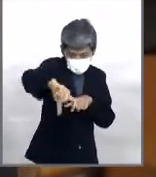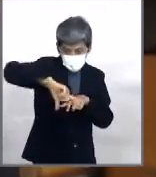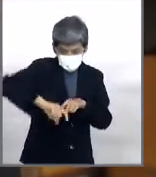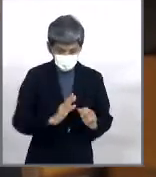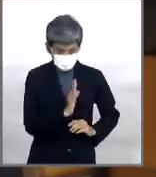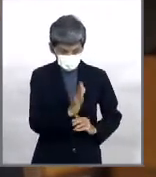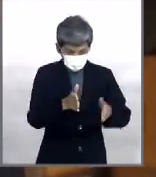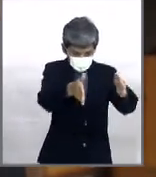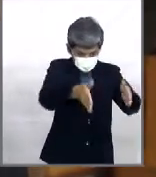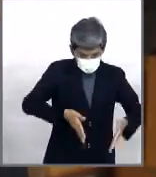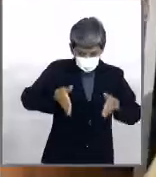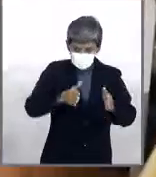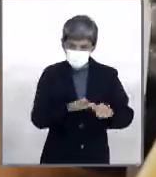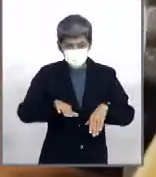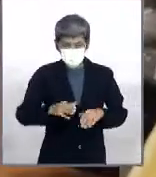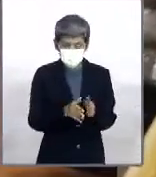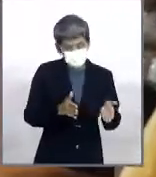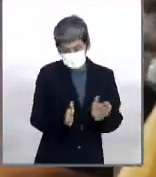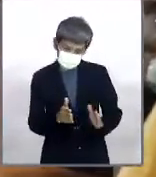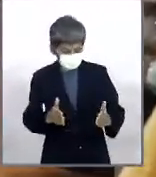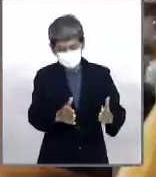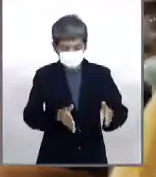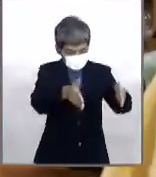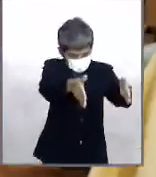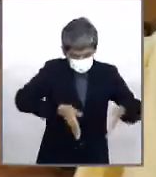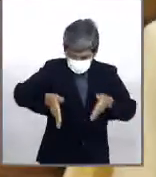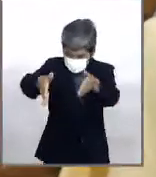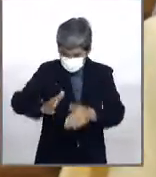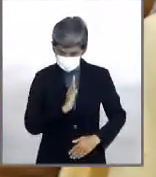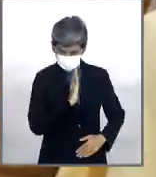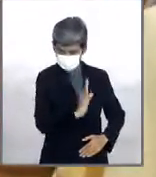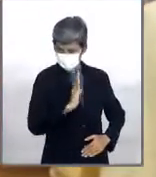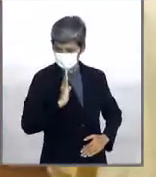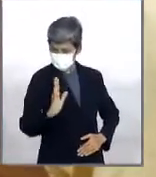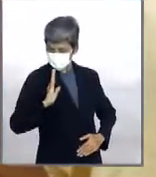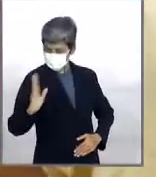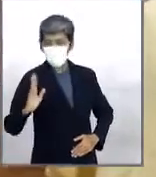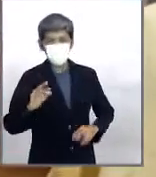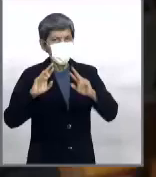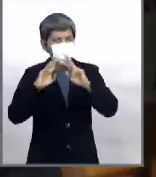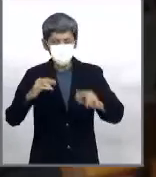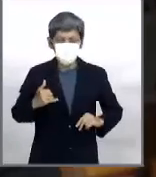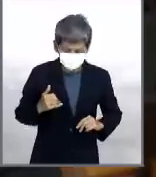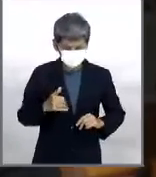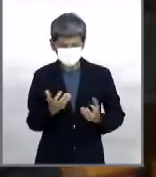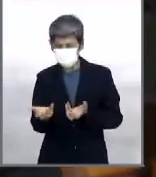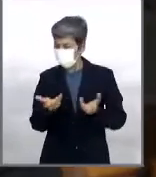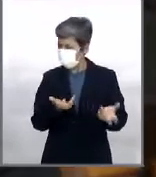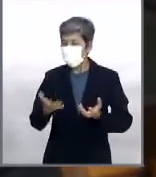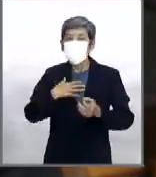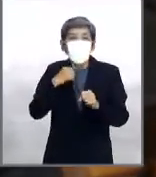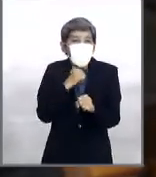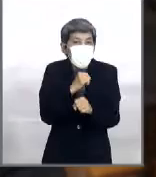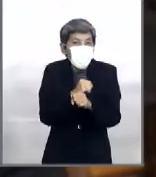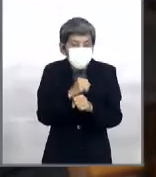ะองศาต้องเป๊ะเลยนะออกปะ คือเบี้ยวไม่ได้เบี้ยวแล้วแบบรู้สึกไม่สบายใจอะไรอย่าง เ งี้ย เรารู้สึกว่าเวลาเรามาเป็นลูกค้าร้านนี้ไม่น่าเข้าอย่างนี้หรอกปะพอ